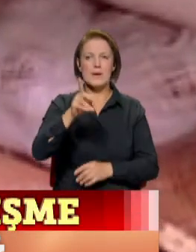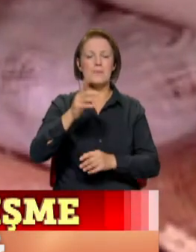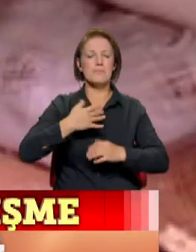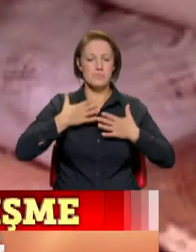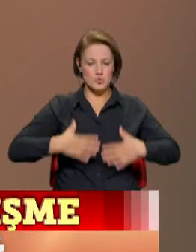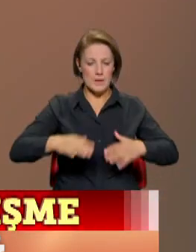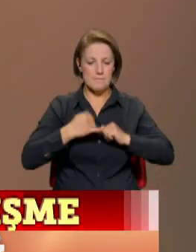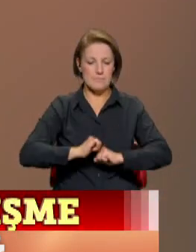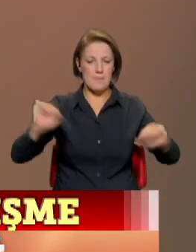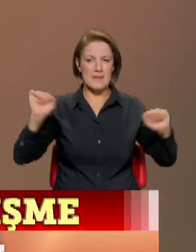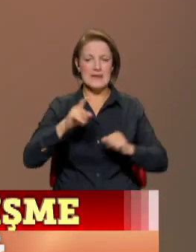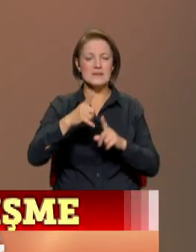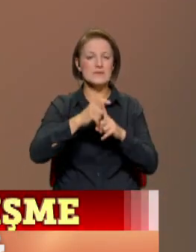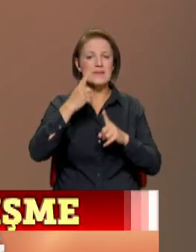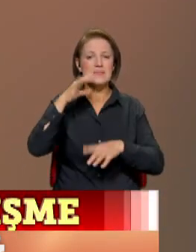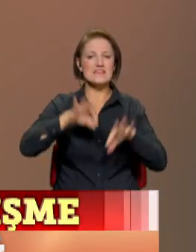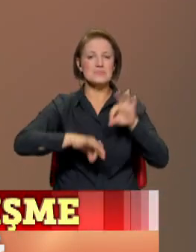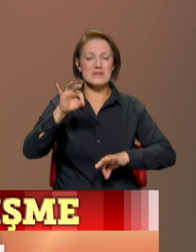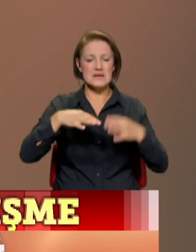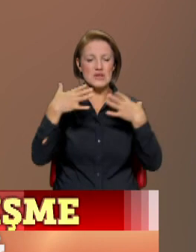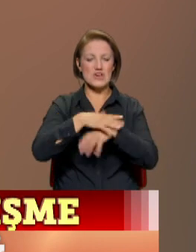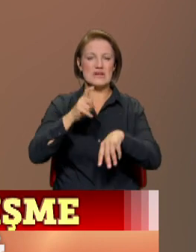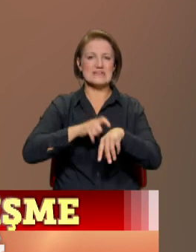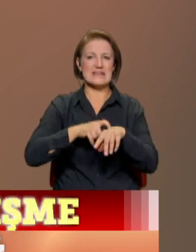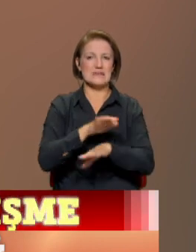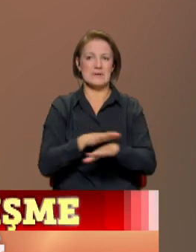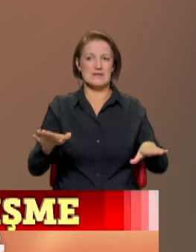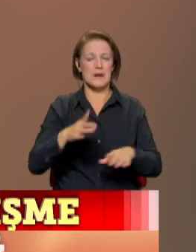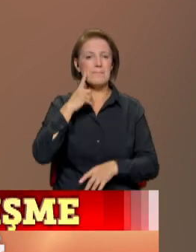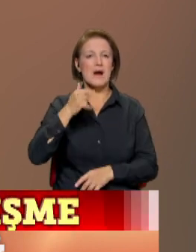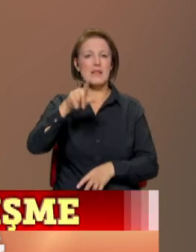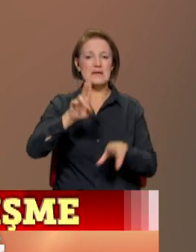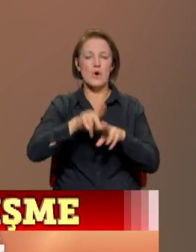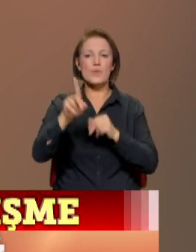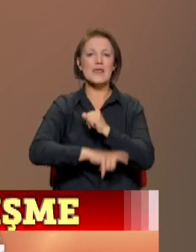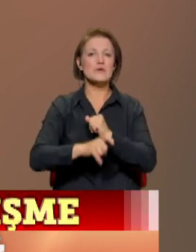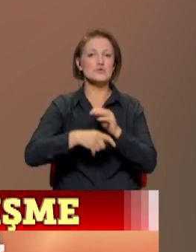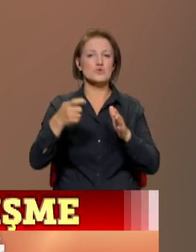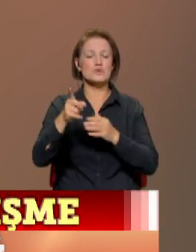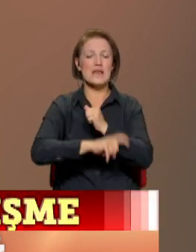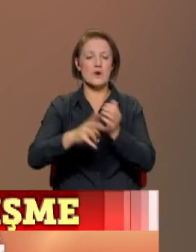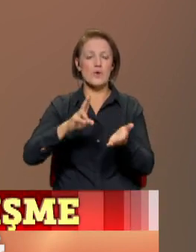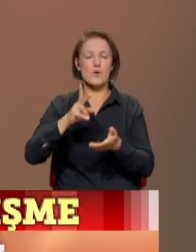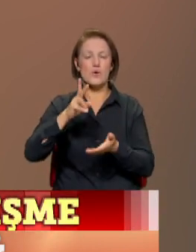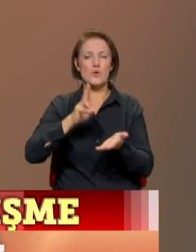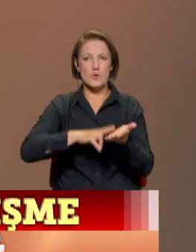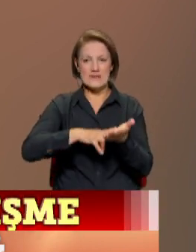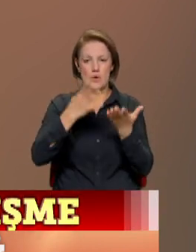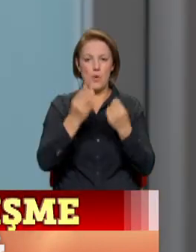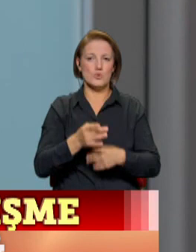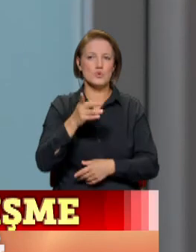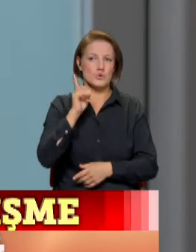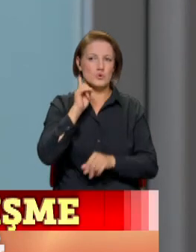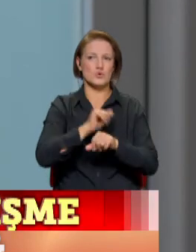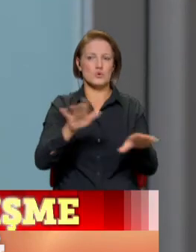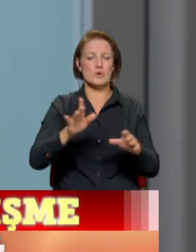bombayı patlatan teröristin kimlik tespiti de gece saatlerinde tamamlandı. Bakanlık o teröristin de terör örgütü PKK üyesi olduğunu duyurdu.